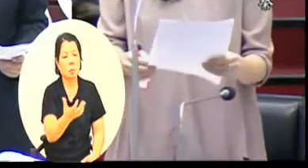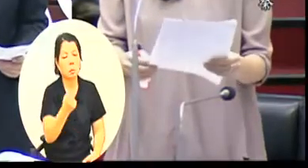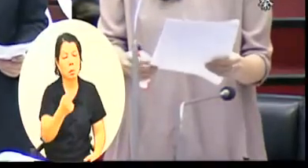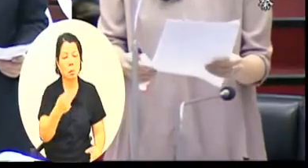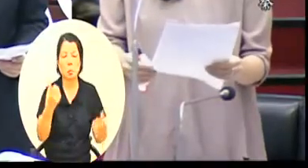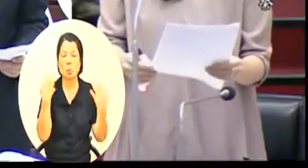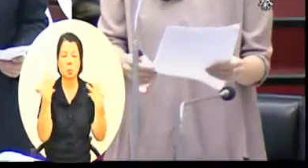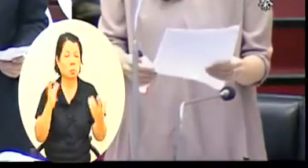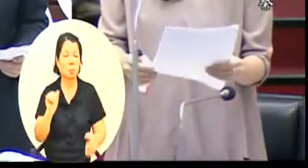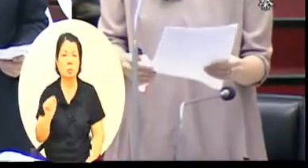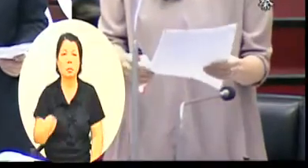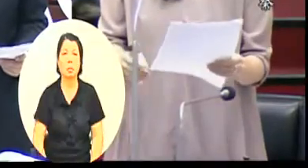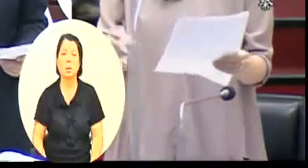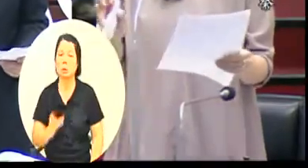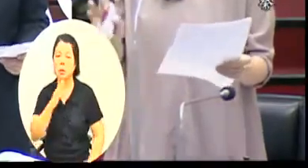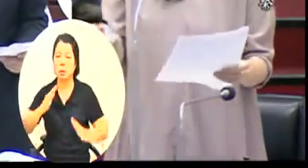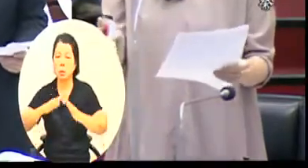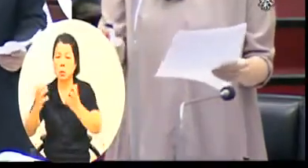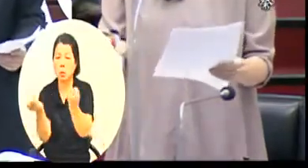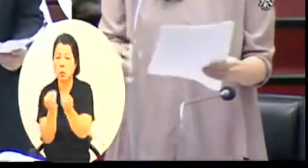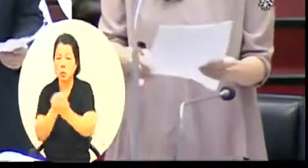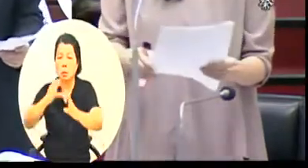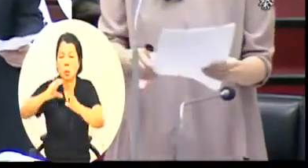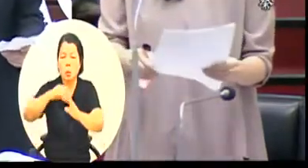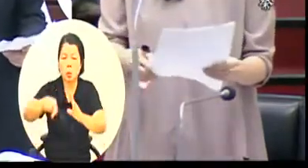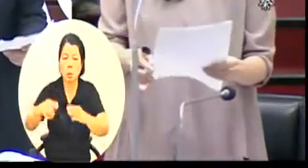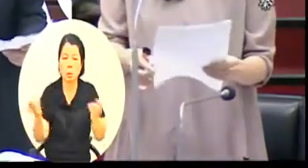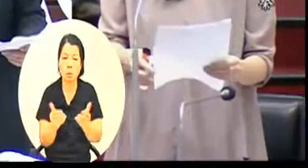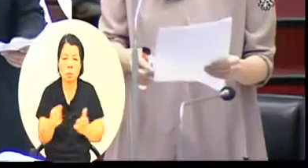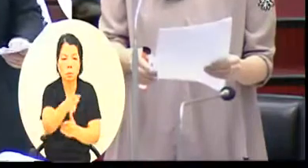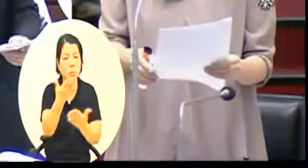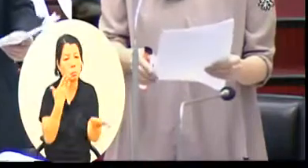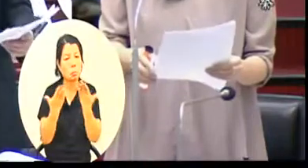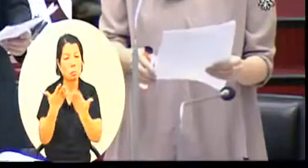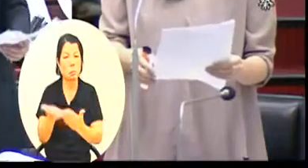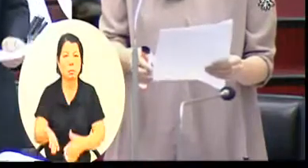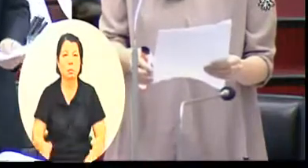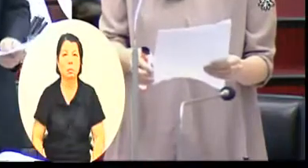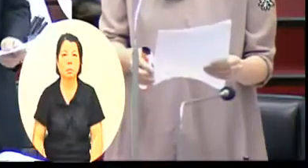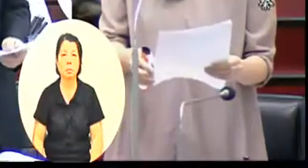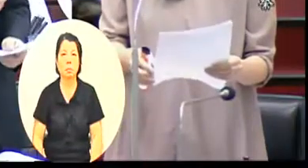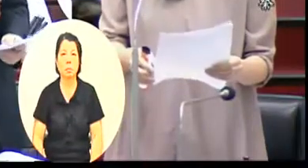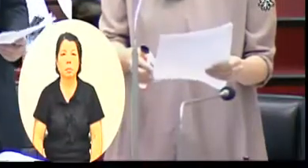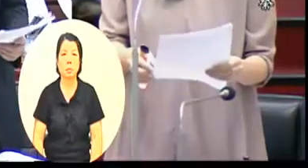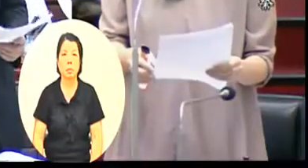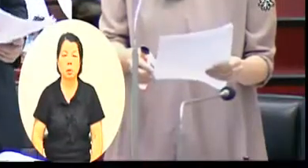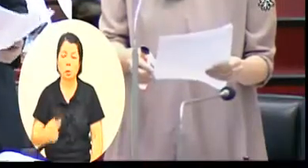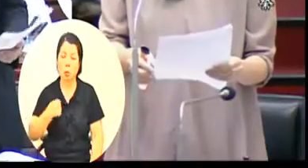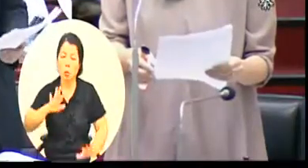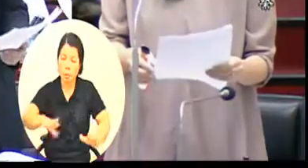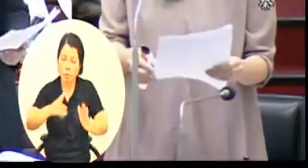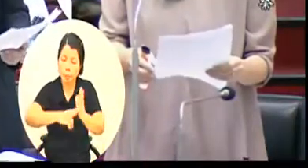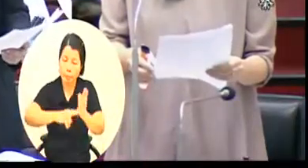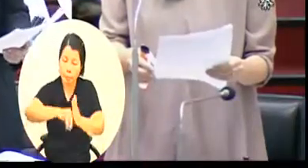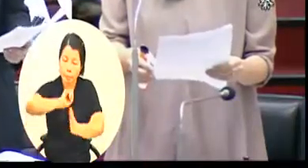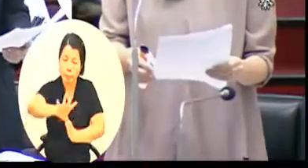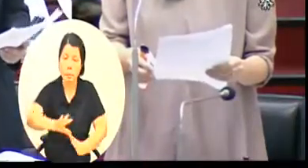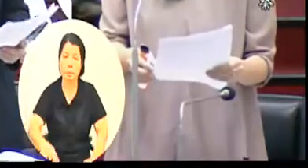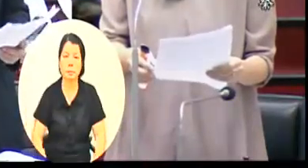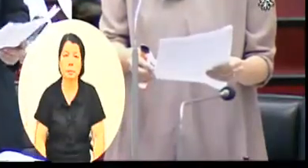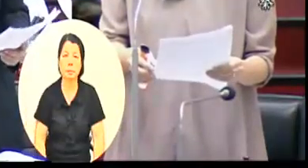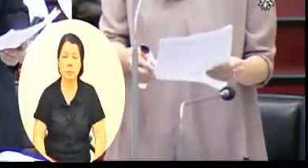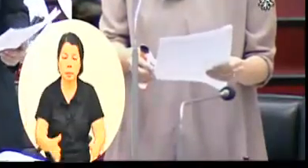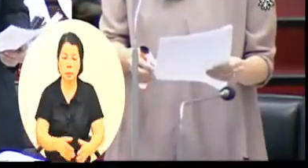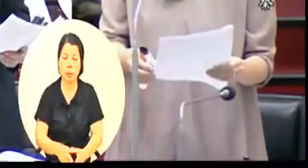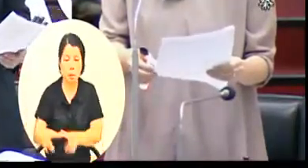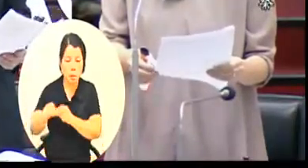到，所以是在都发局，所以我问的问题你听清楚。 那我知道这个，容我跟议员这边说明一下好了。那根据我们